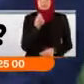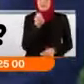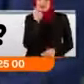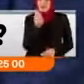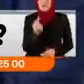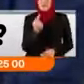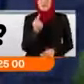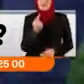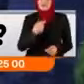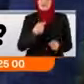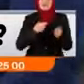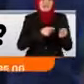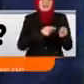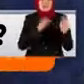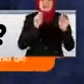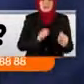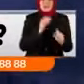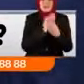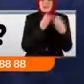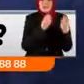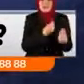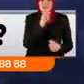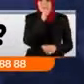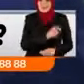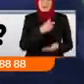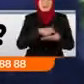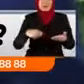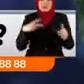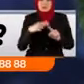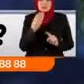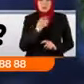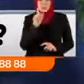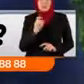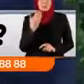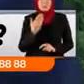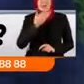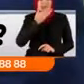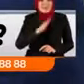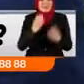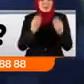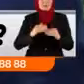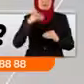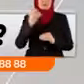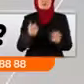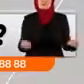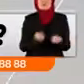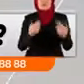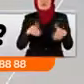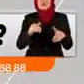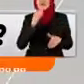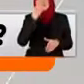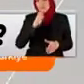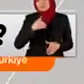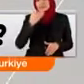maaşlarında herhangi bir kesinti olur mu şöyle Emekli olduktan sonra çalışmanın önünde engel yok dedi ki eğer